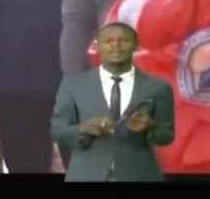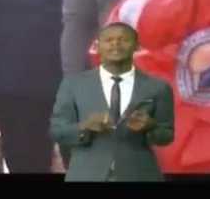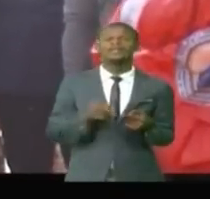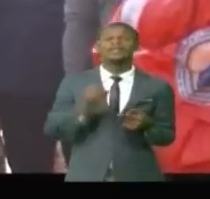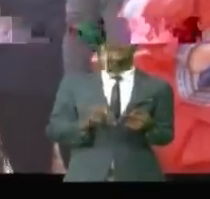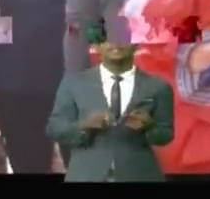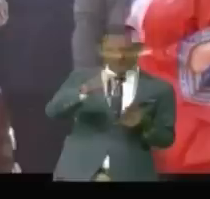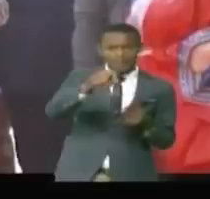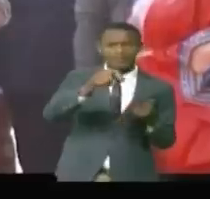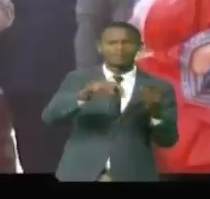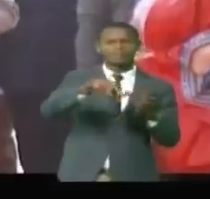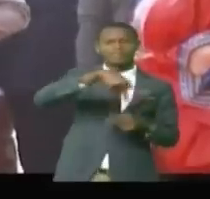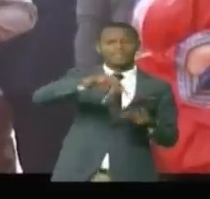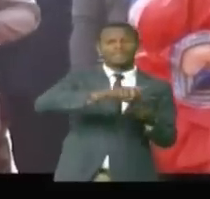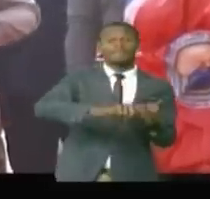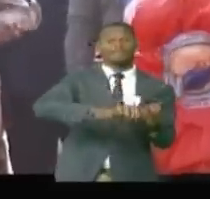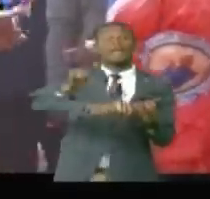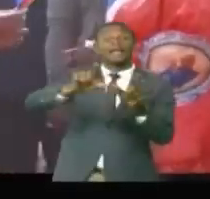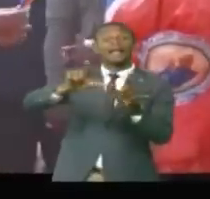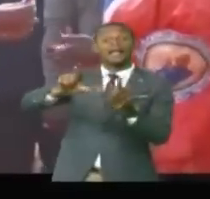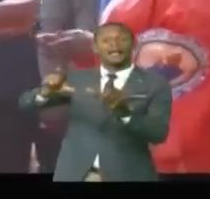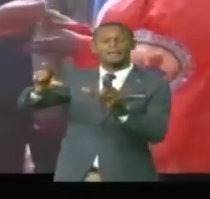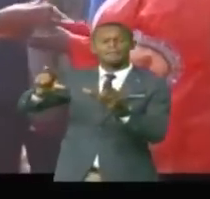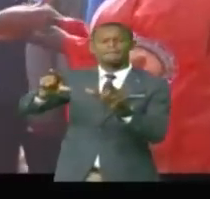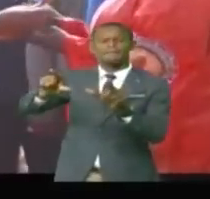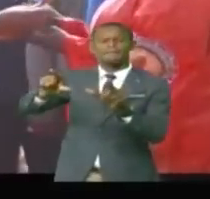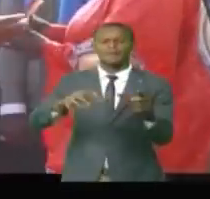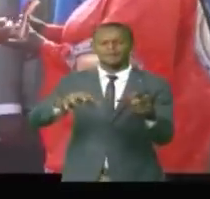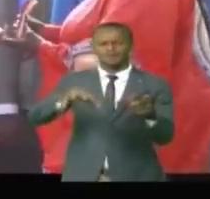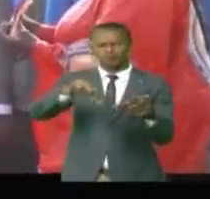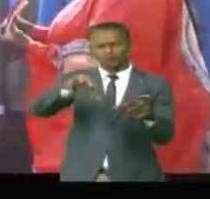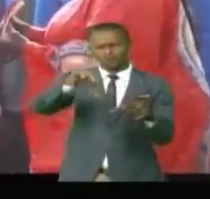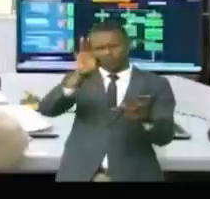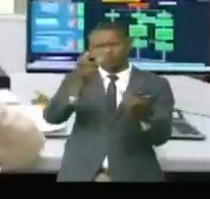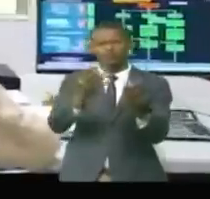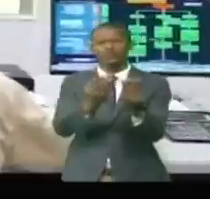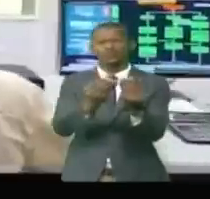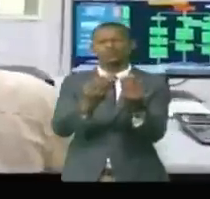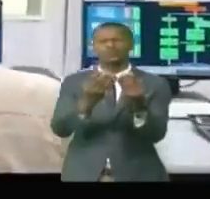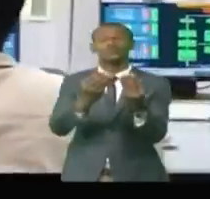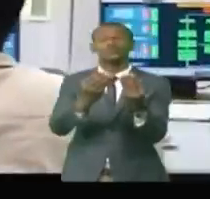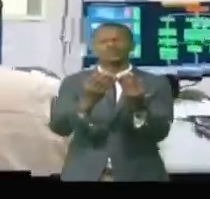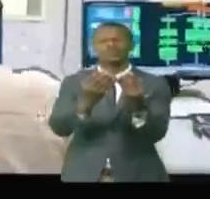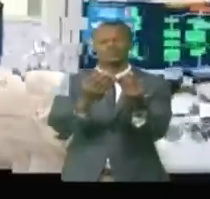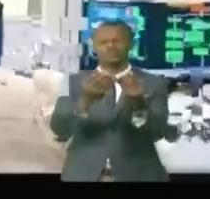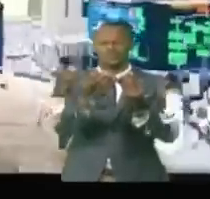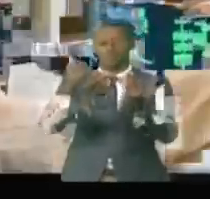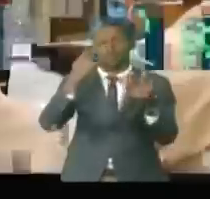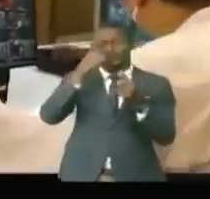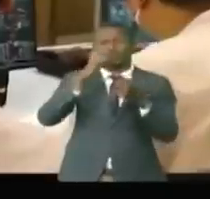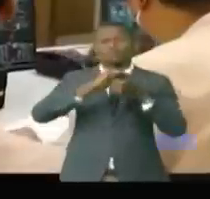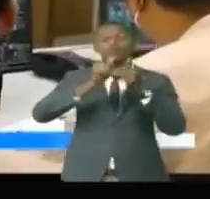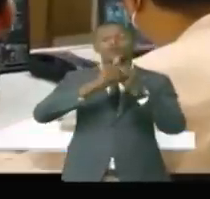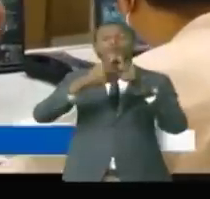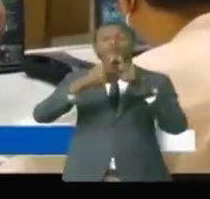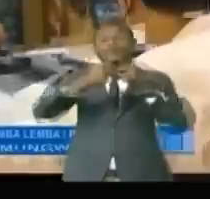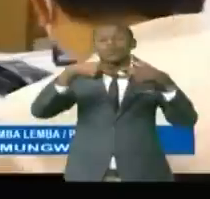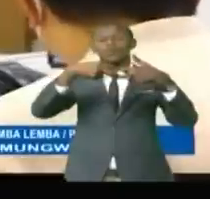résoudre le problème d'électricité grâce à la centrale hydro de Busanga d'une capacité de